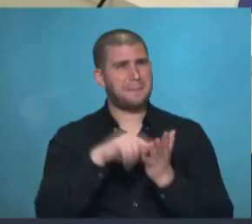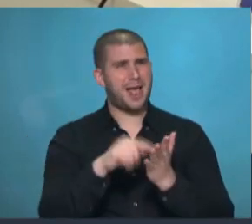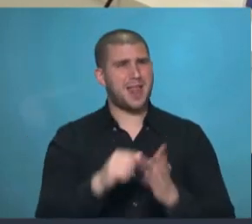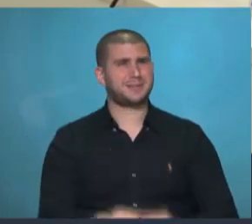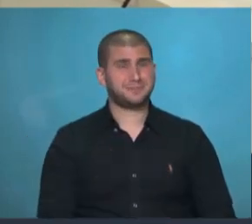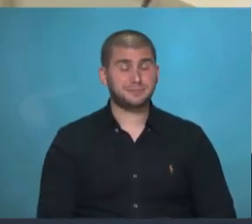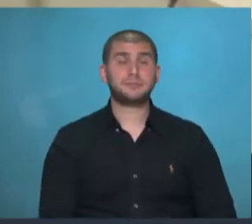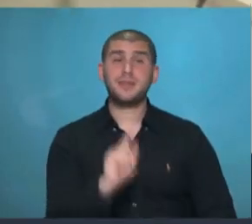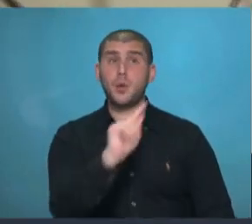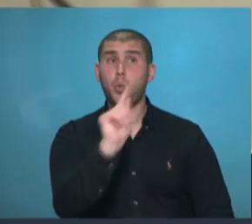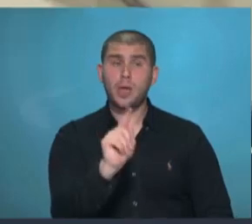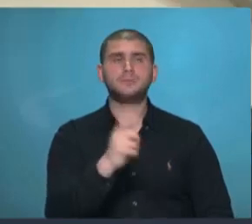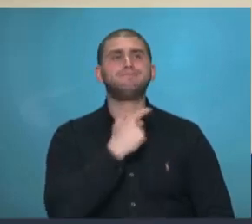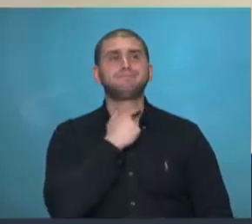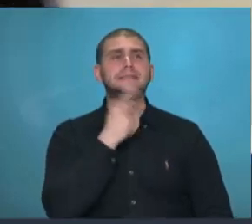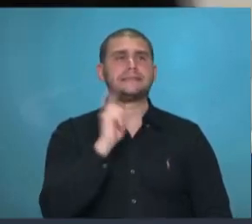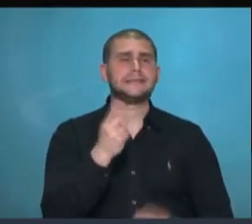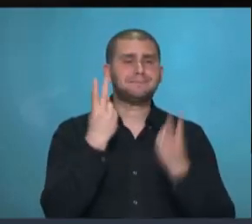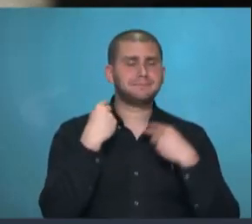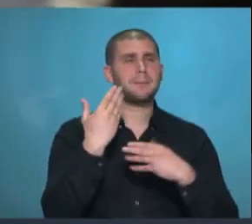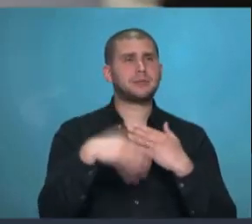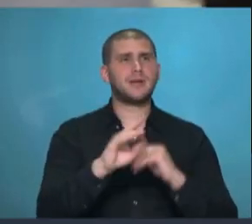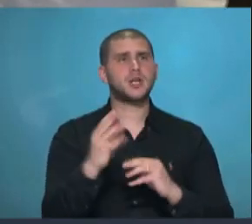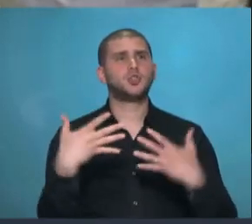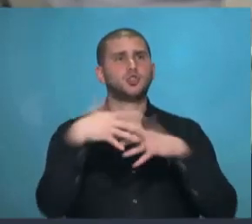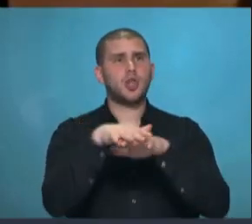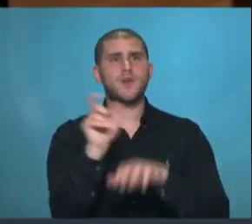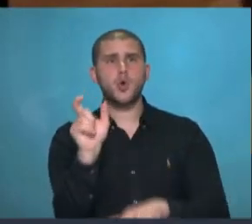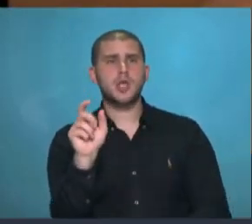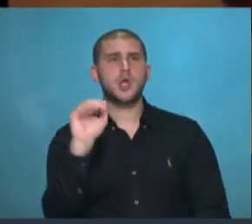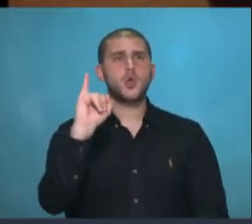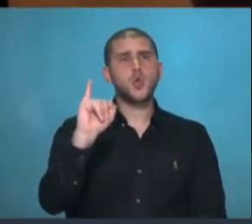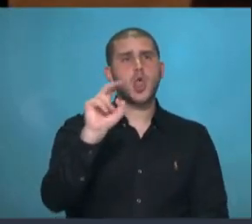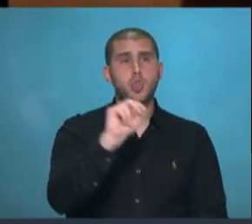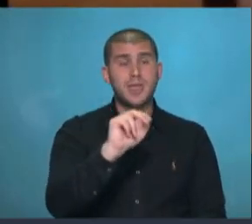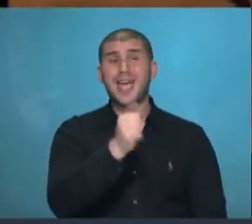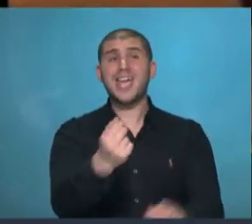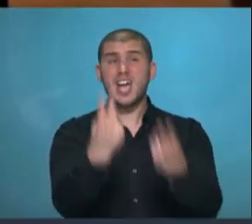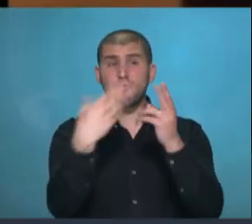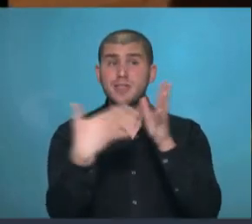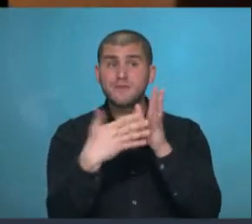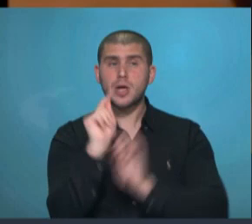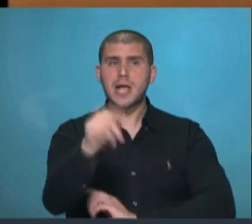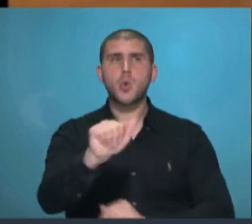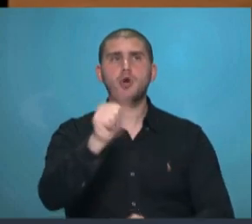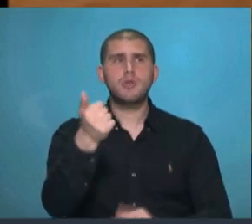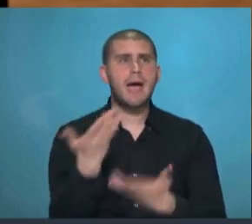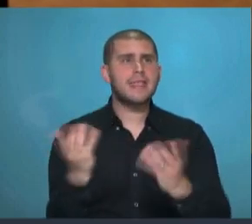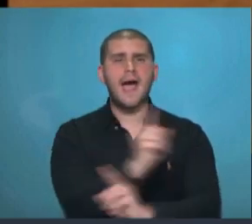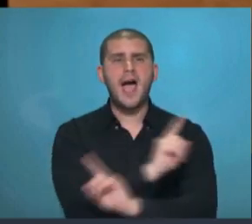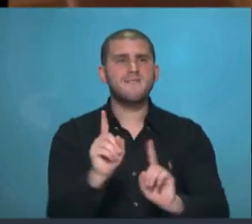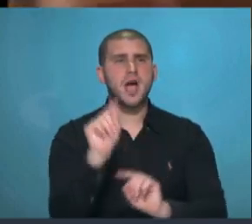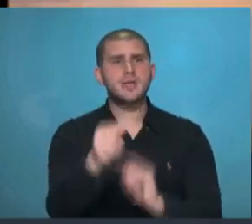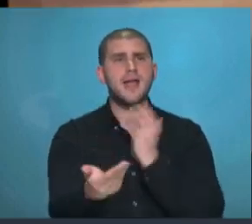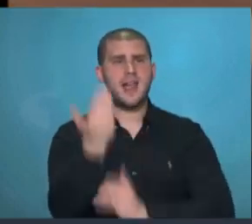אך ייתכן ויאלץ להסתפק לבסוף בשילוב האותיות יוד ונון. הכי חשוב שנבדוק שהגענו ראשונים, שאין פה אף אחד שהגיע